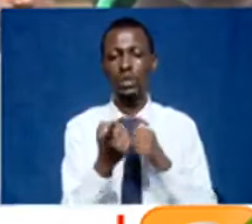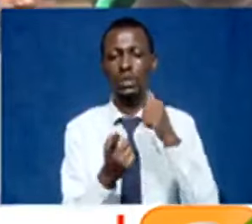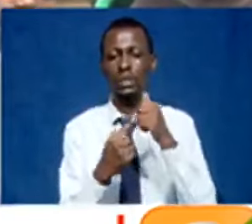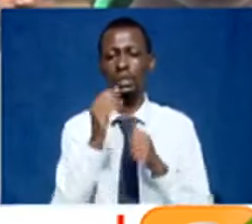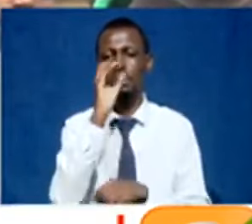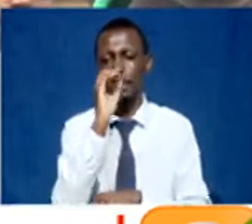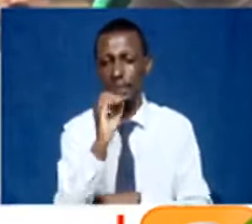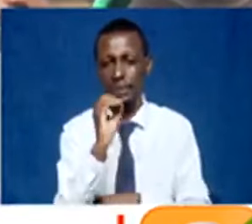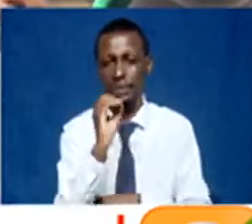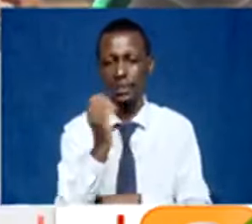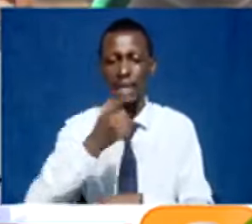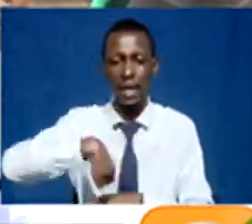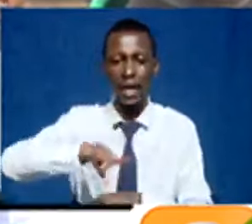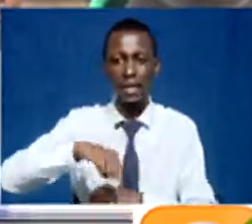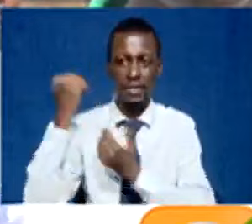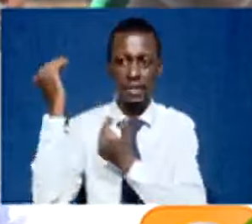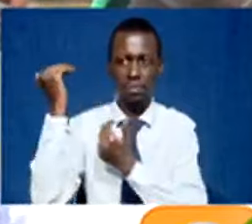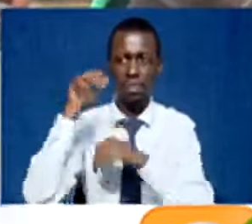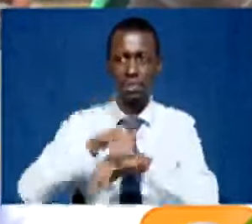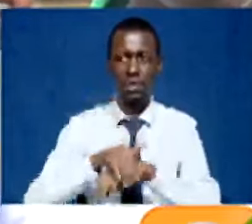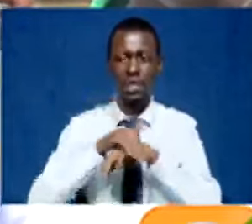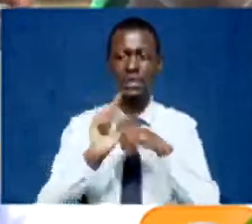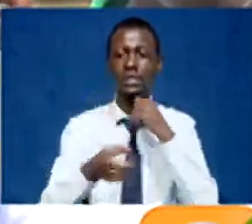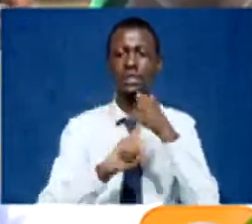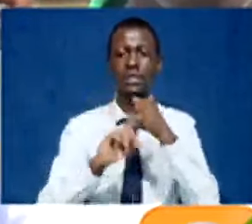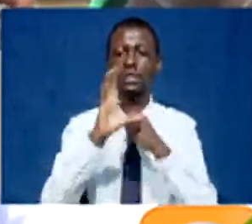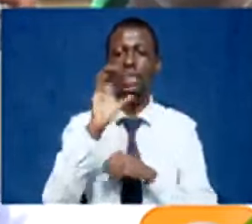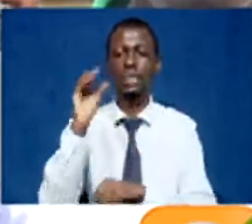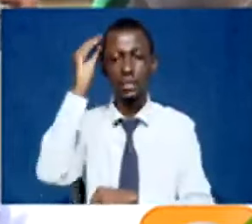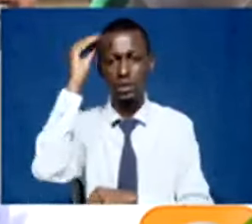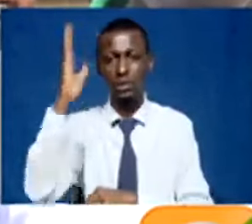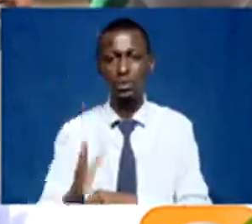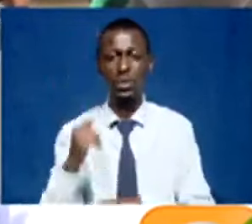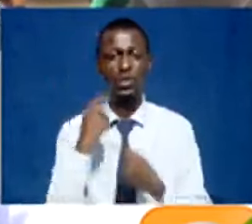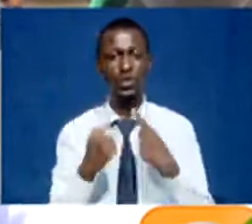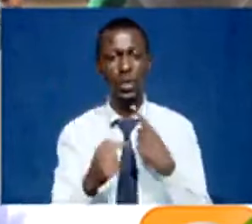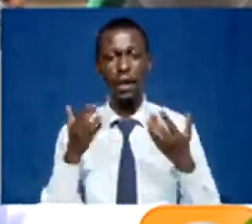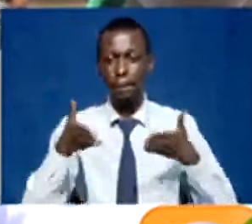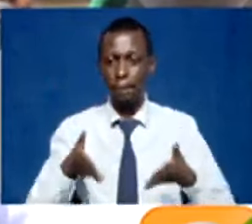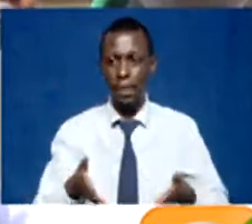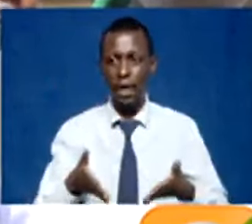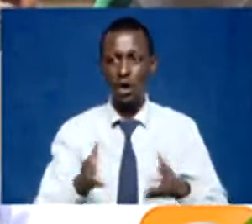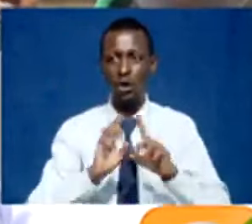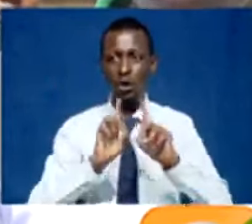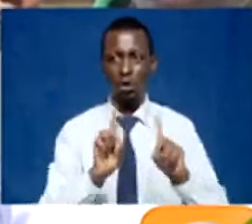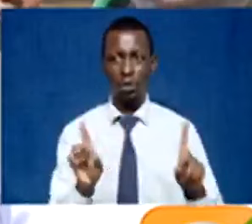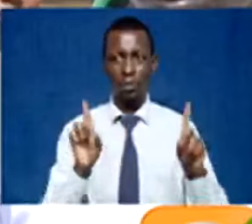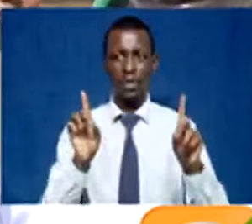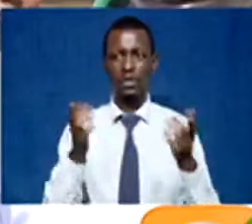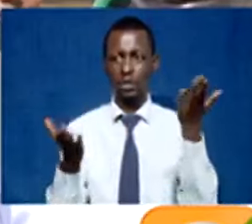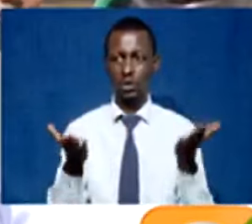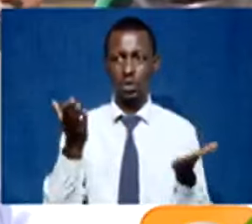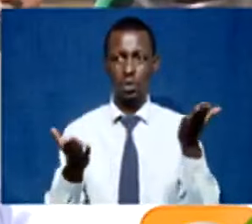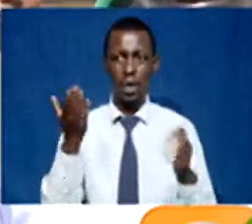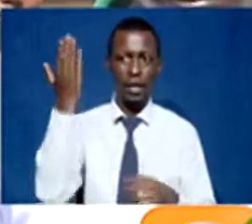sababu tunatarajia kupokea wanafunzi 600 kwa huu mwaka. Lakini ukilinganisha na